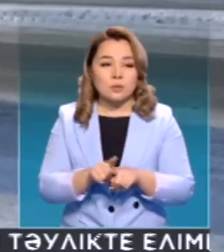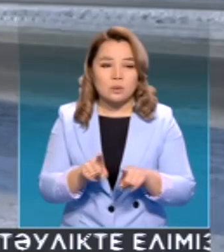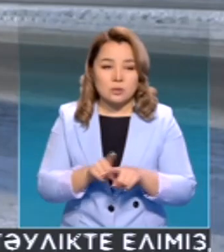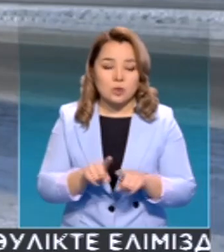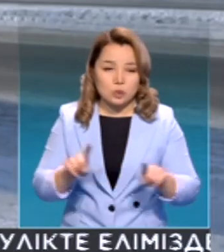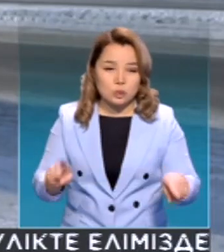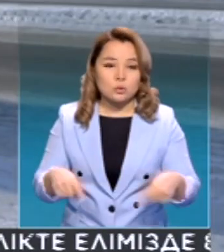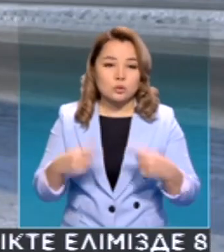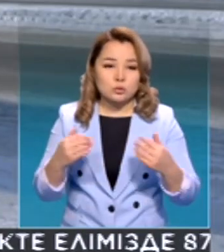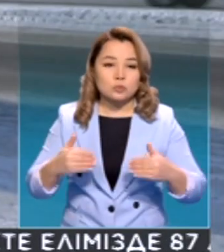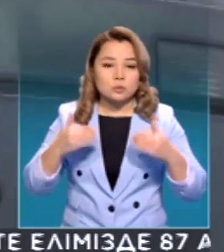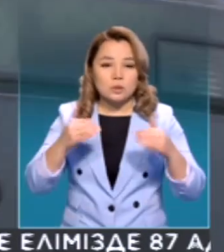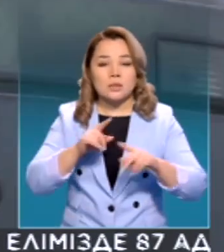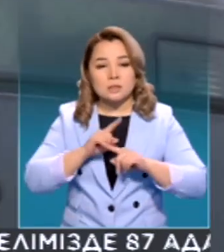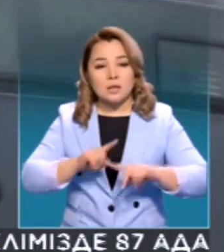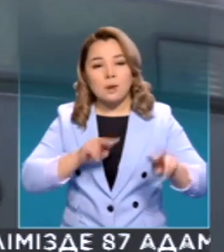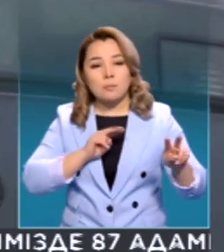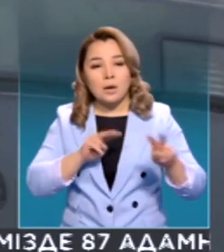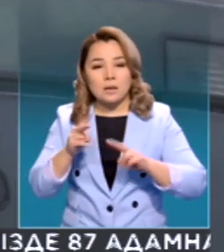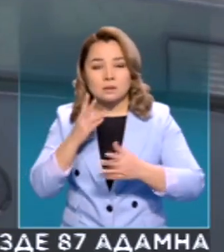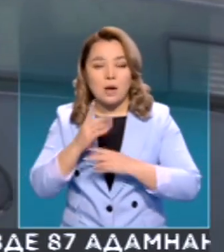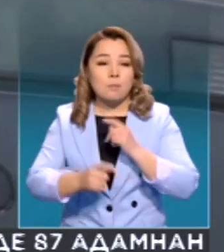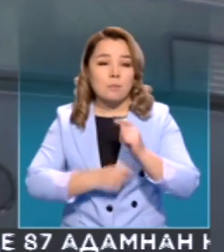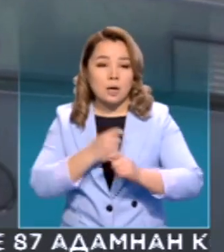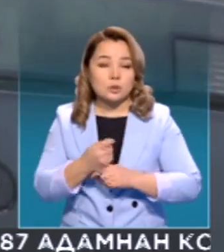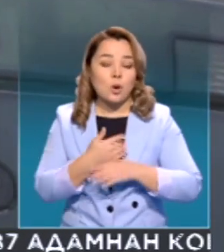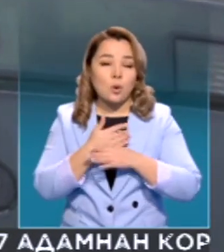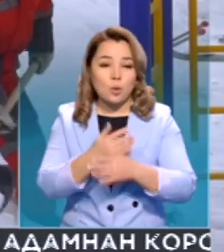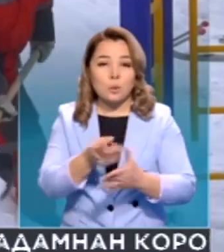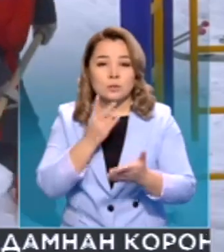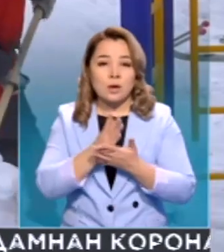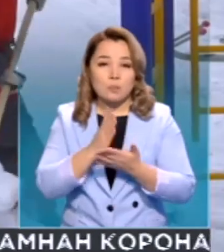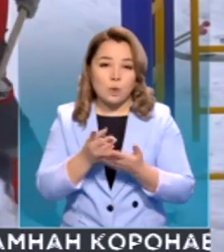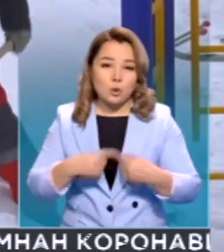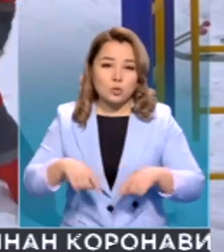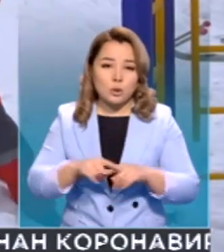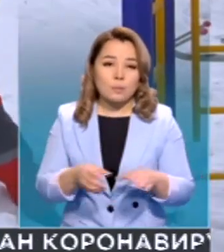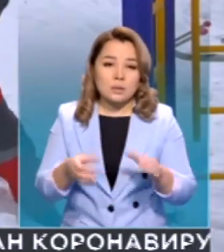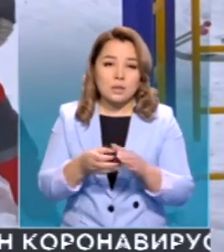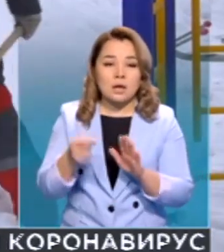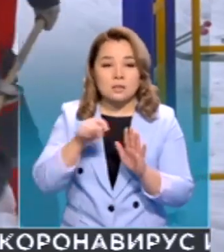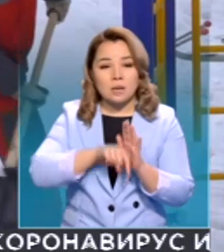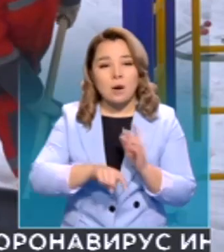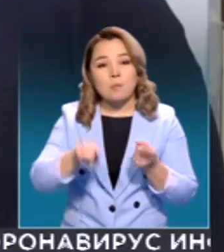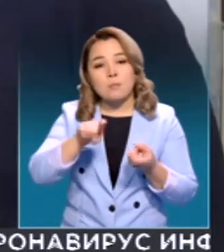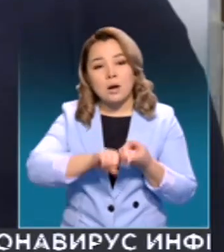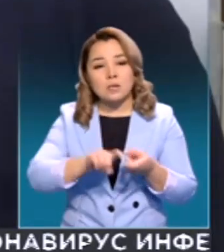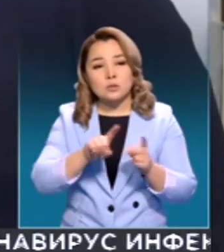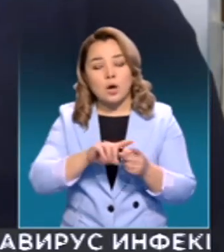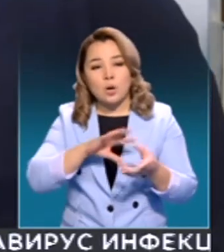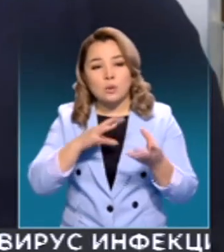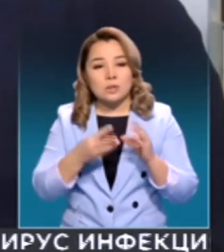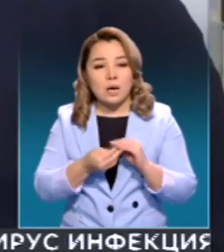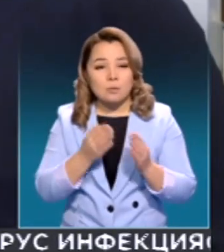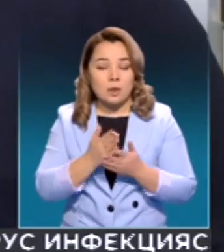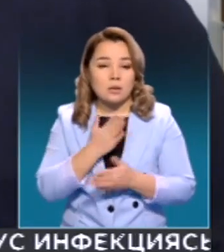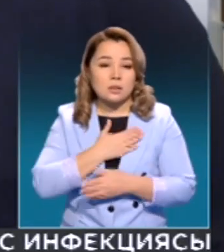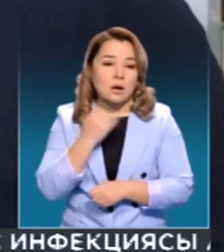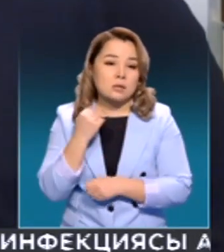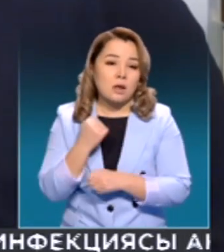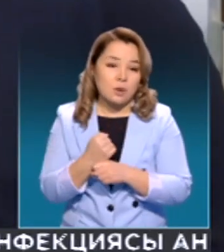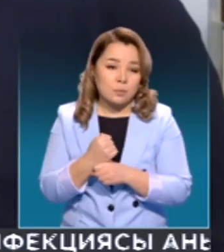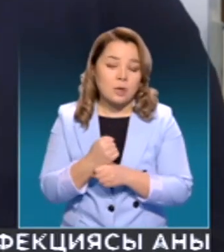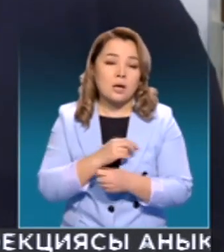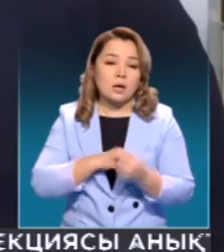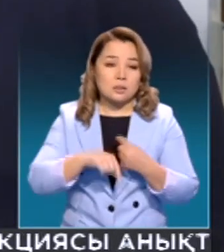әлеуетин көтөрүүдө эрекше бақылауга алган, ягъни материалдык колдоо менен коса ужумдагы ички байланыштын айткан. Работников нашего предприятия.